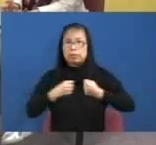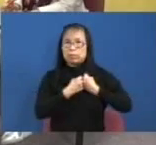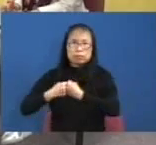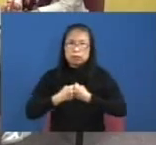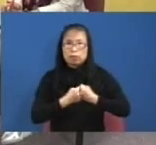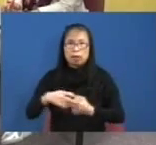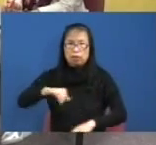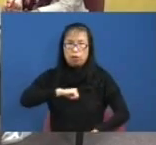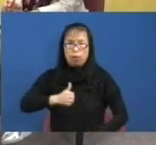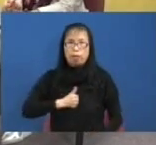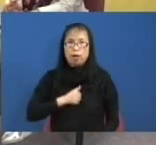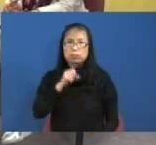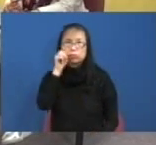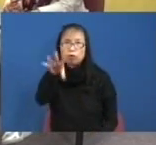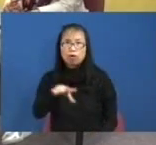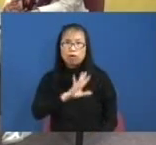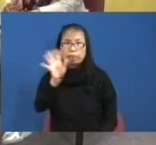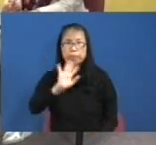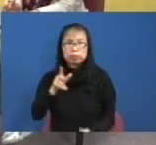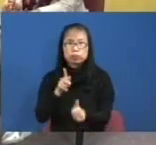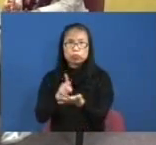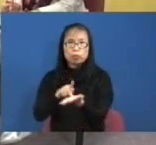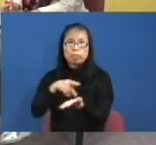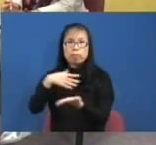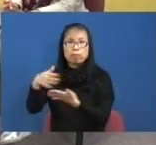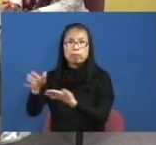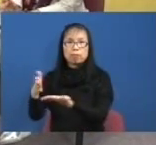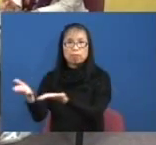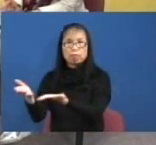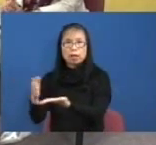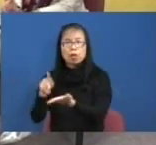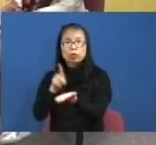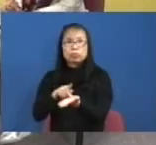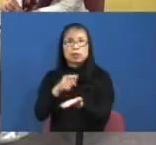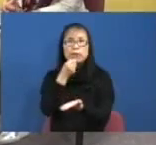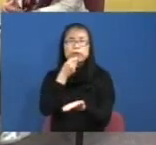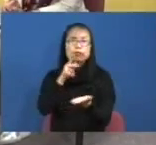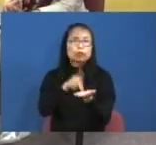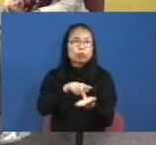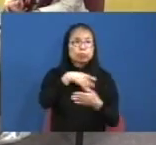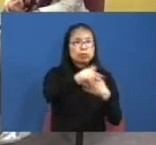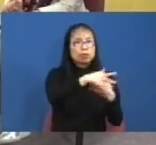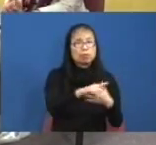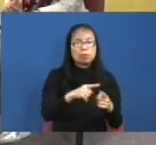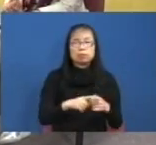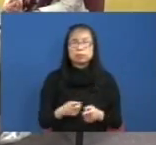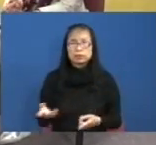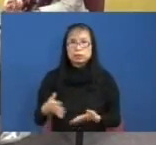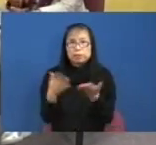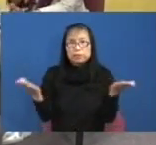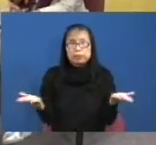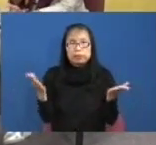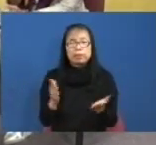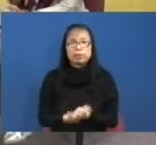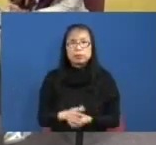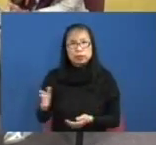人哋業主就一句話：我唔租俾你，我中意租俾個俾得起租嘅啊。咁點咧？咁樣咁